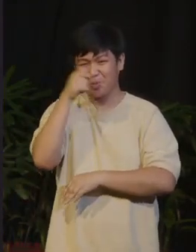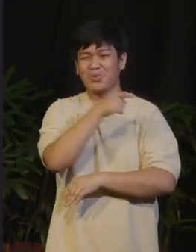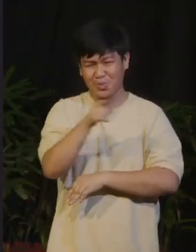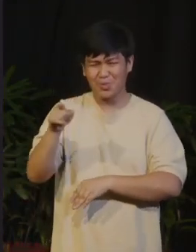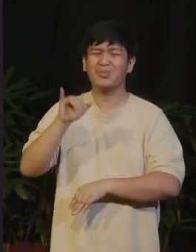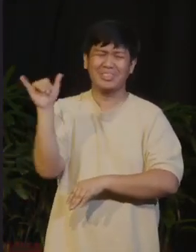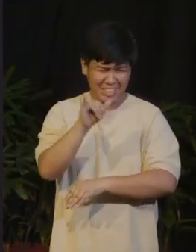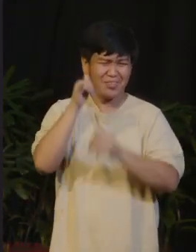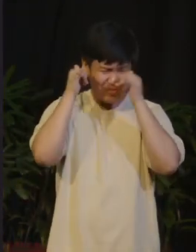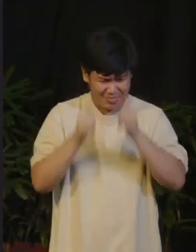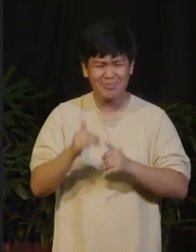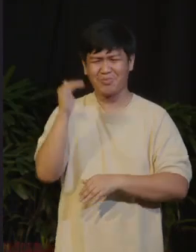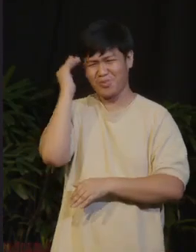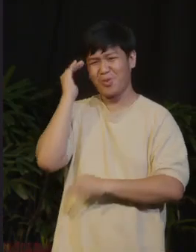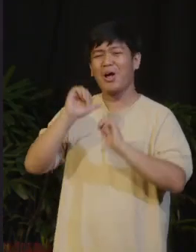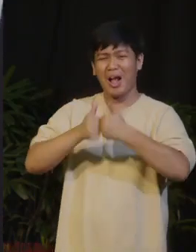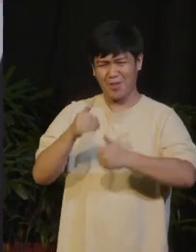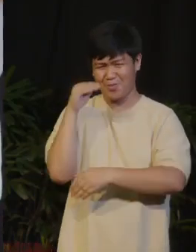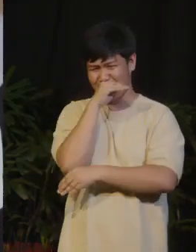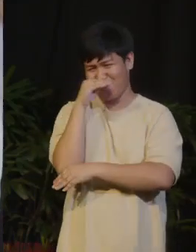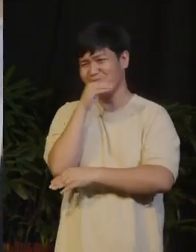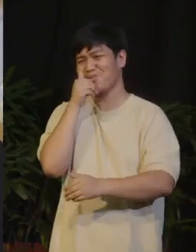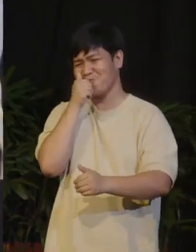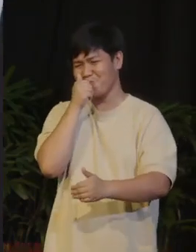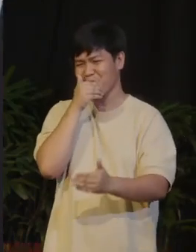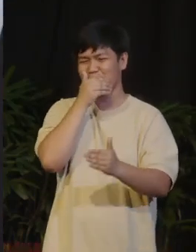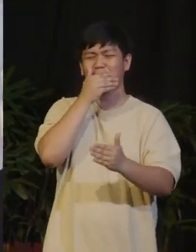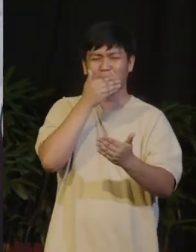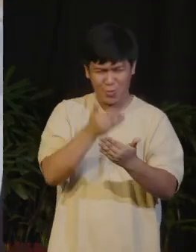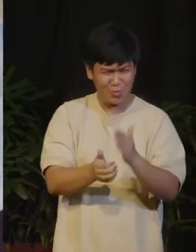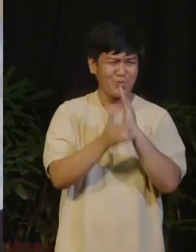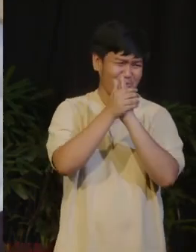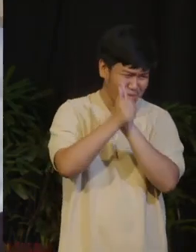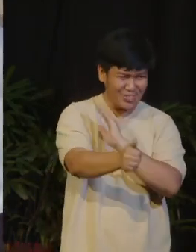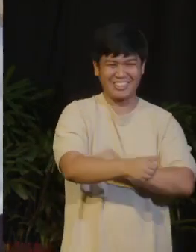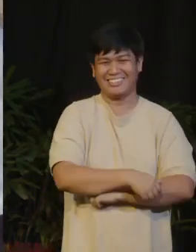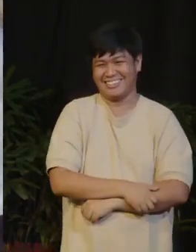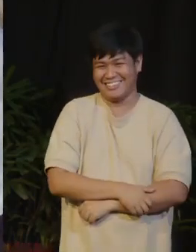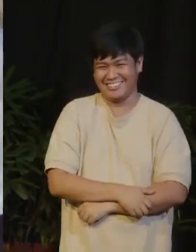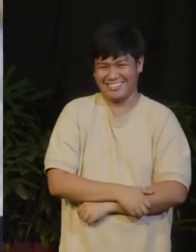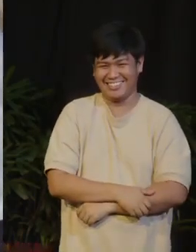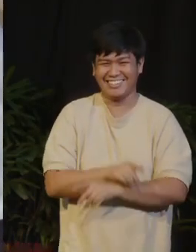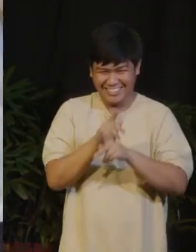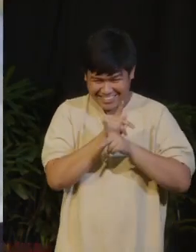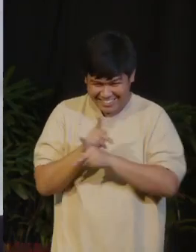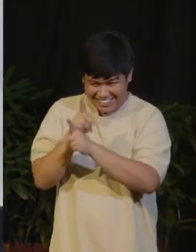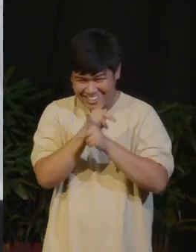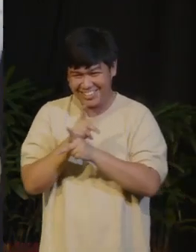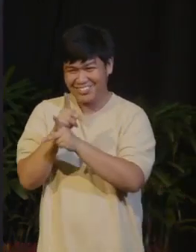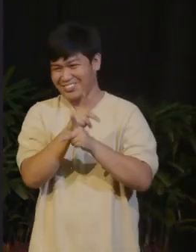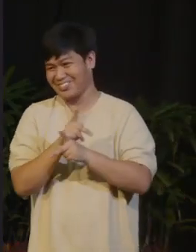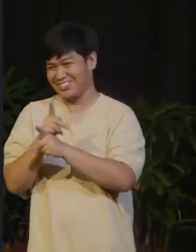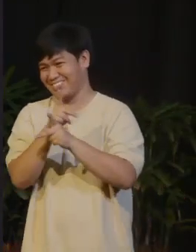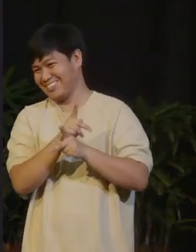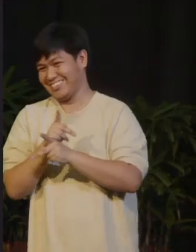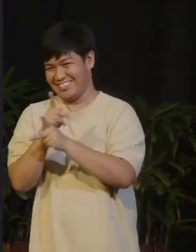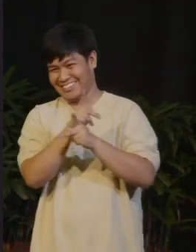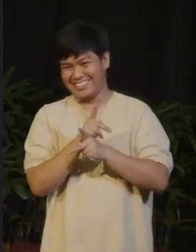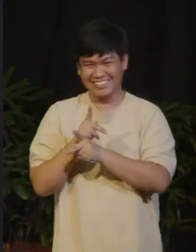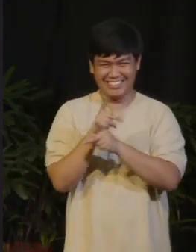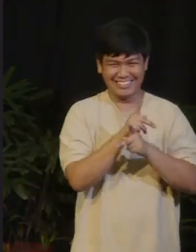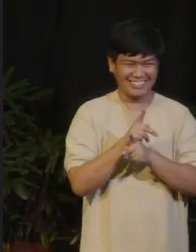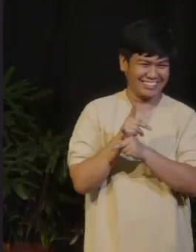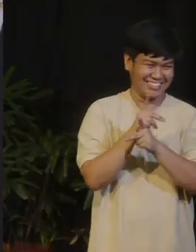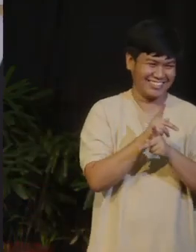pakikitungo sa ating mga kapwa mananampalataya, sa ating kasama sa GCF, kasama sa growth group. Maging patas at